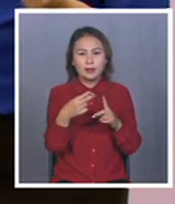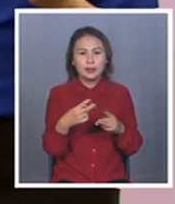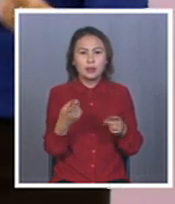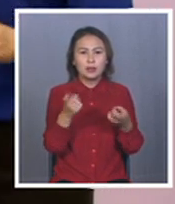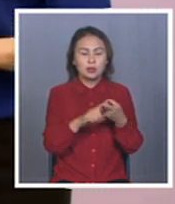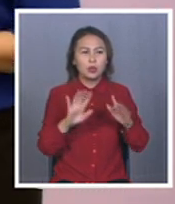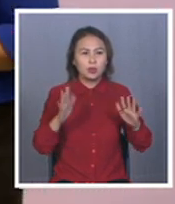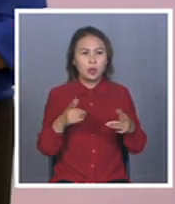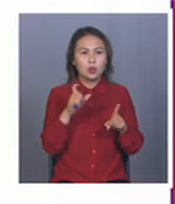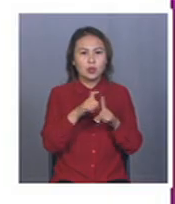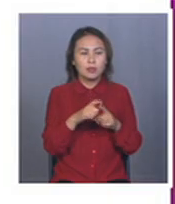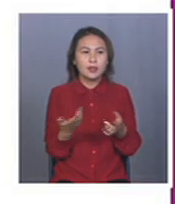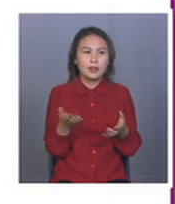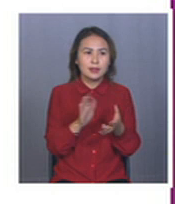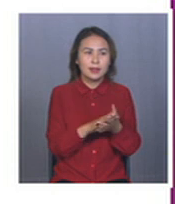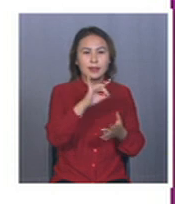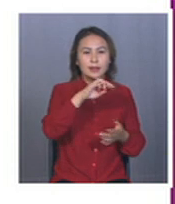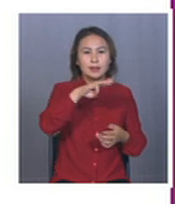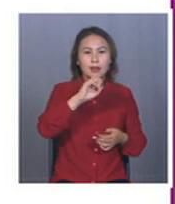сөздермен танысайық. Ителгі.